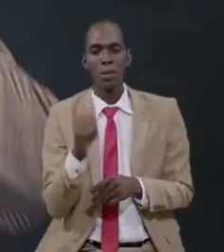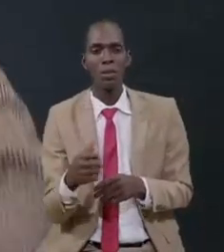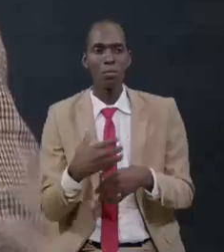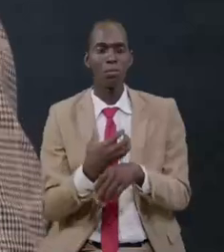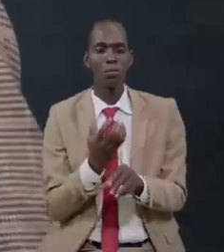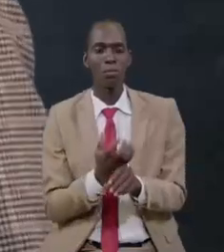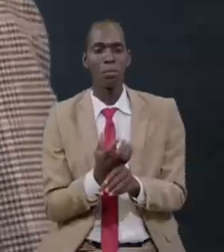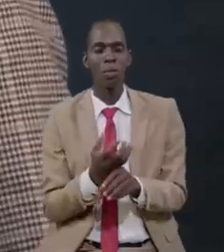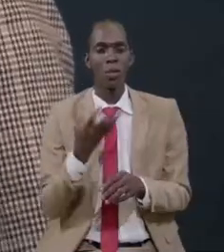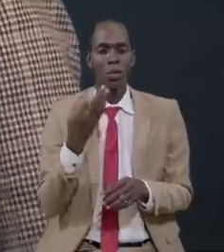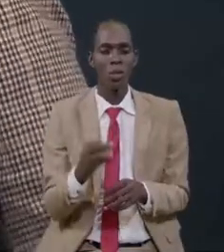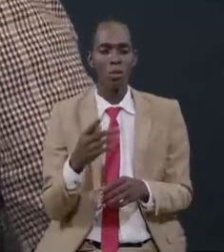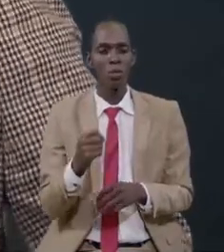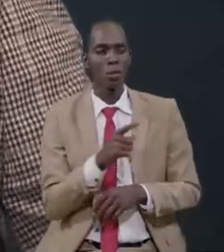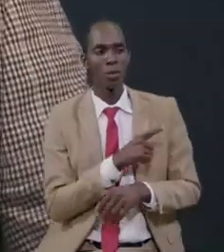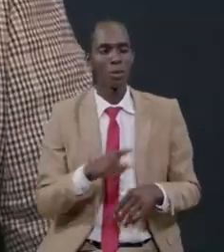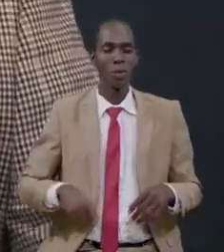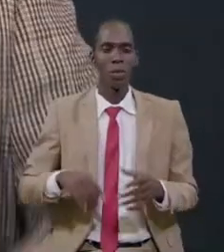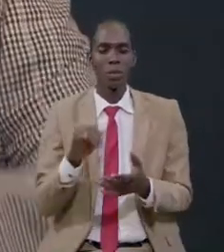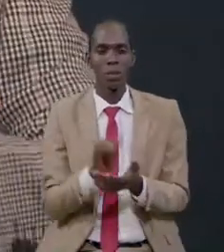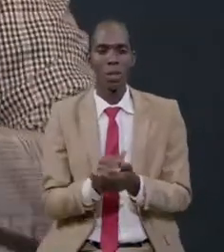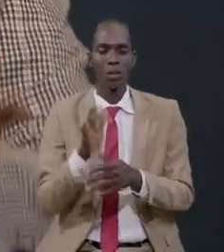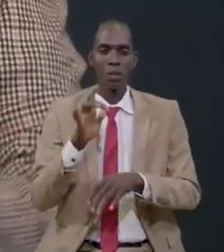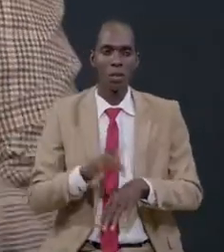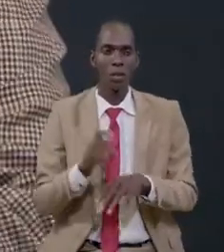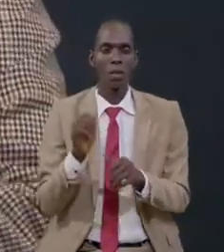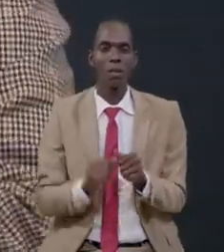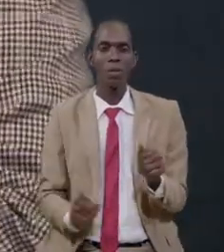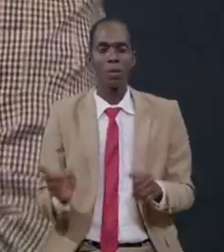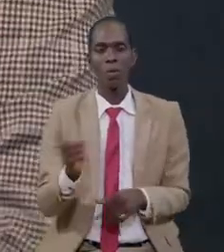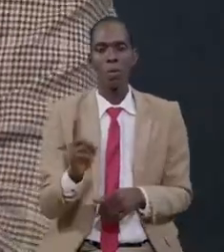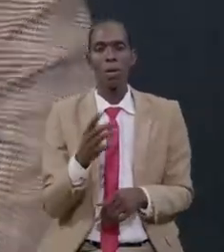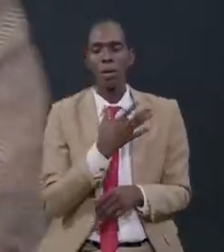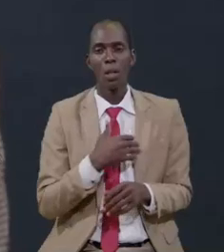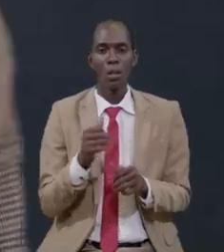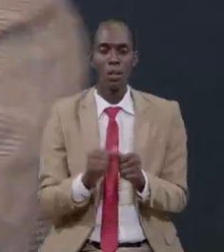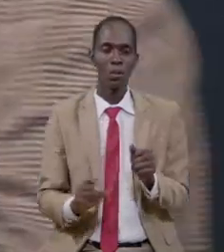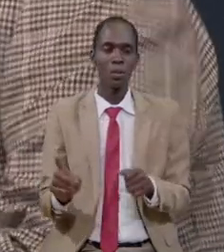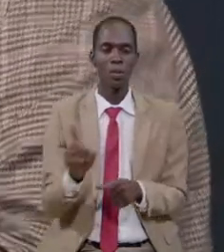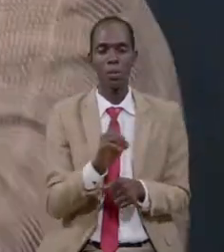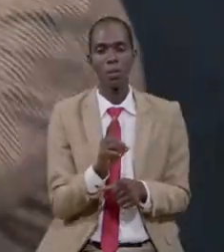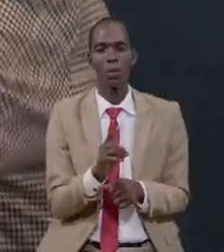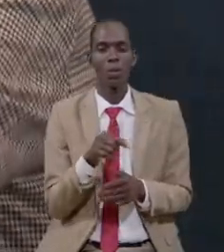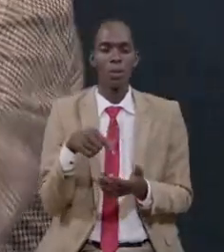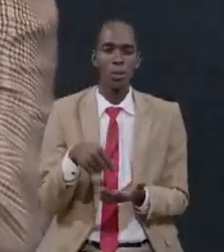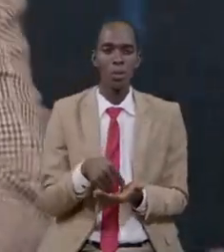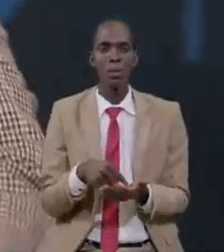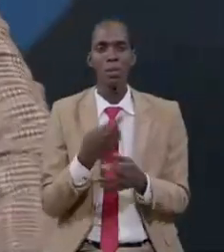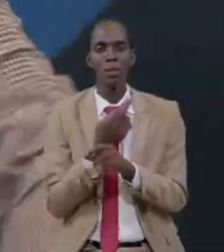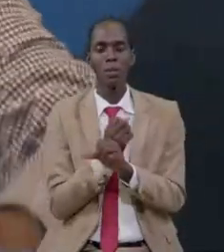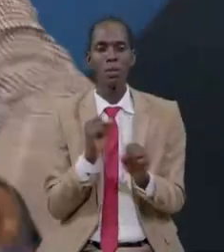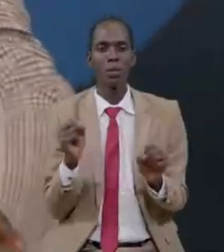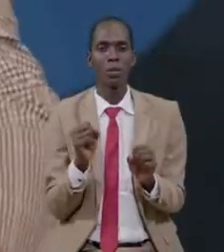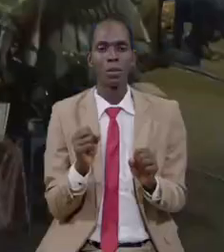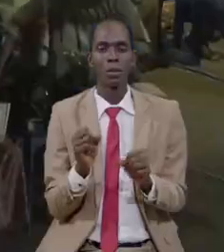où la récréation, la rédemption du Seigneur atteint partout. Et quiconque est ici, cette rédemption